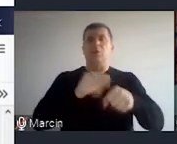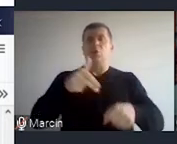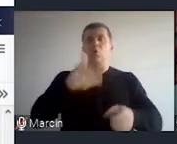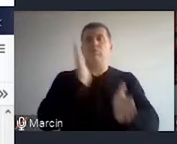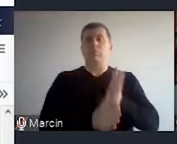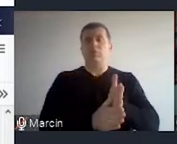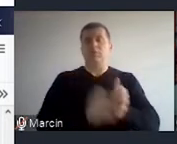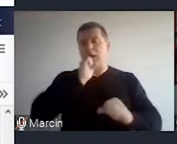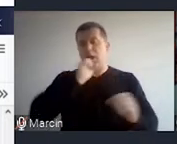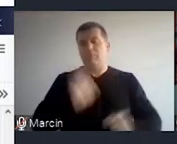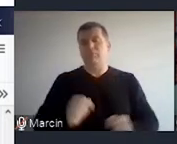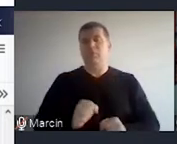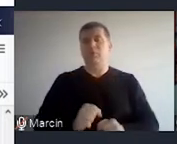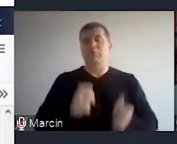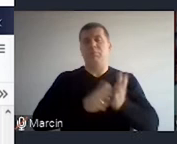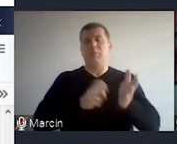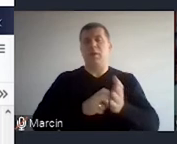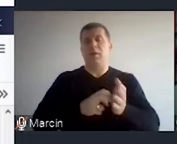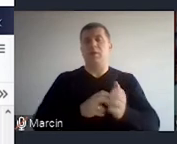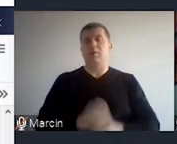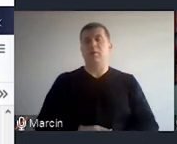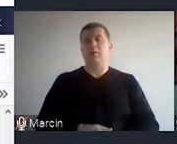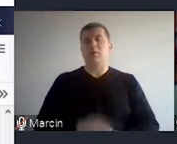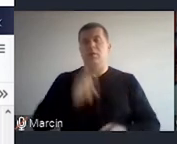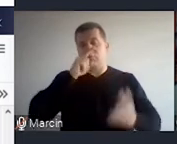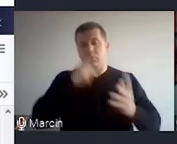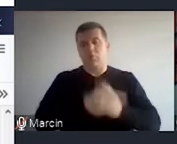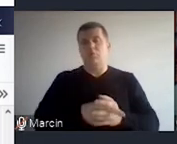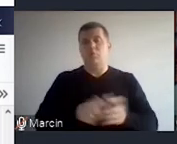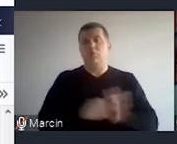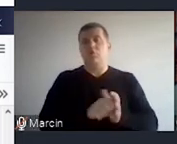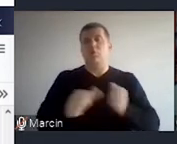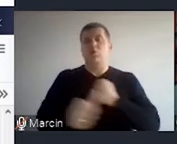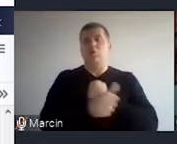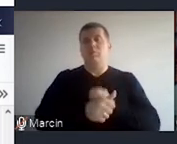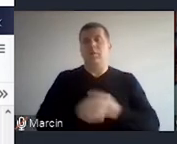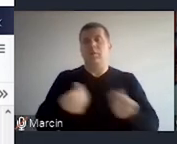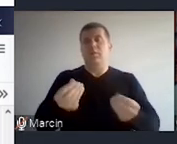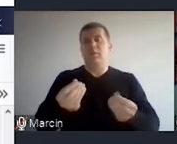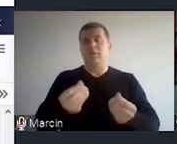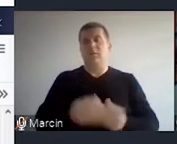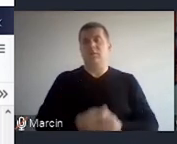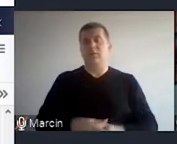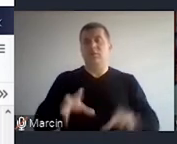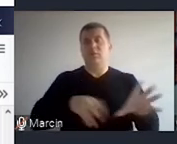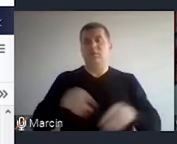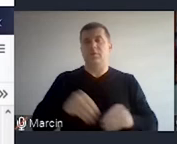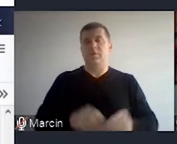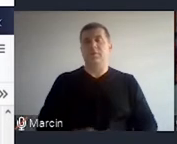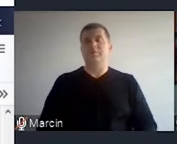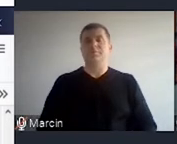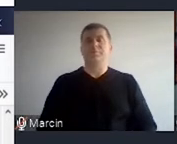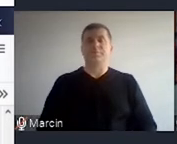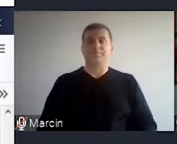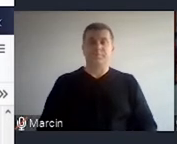uproszczonych, że absolutnie brak jest jakiegokolwiek wglądu w dokumentację księgową w ramach